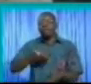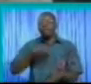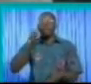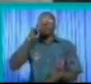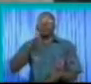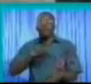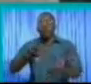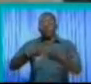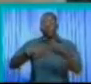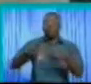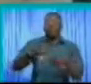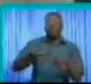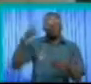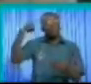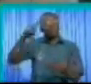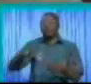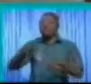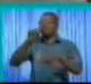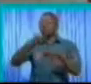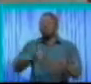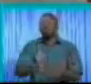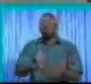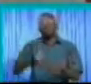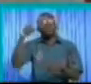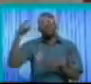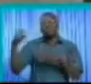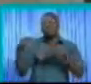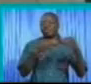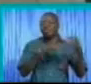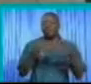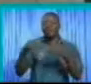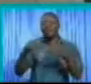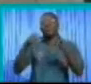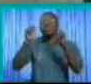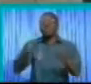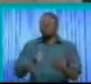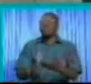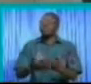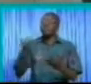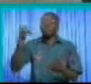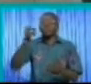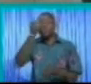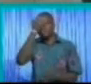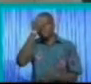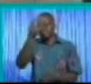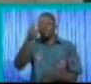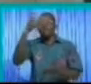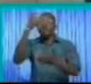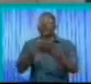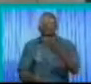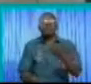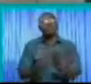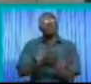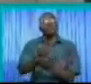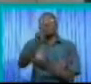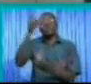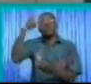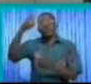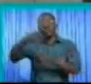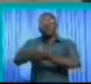d'un pays qui n'est pas stable, d'un pays en guerre, je peux facilement comprendre la valeur et l'utilité de cette